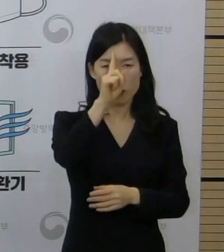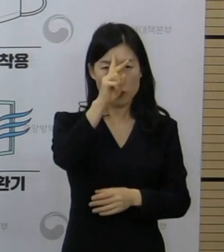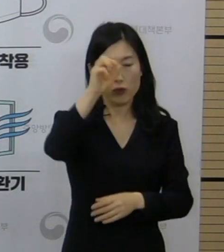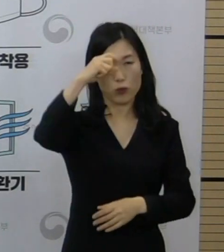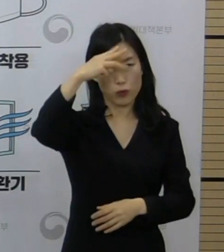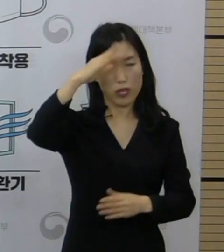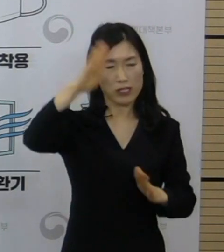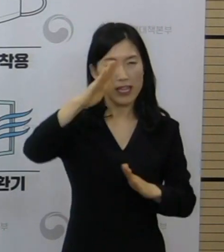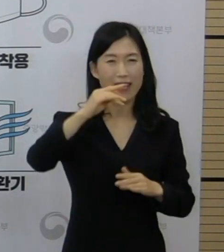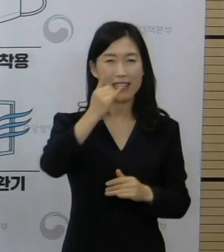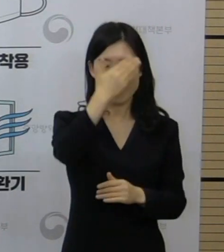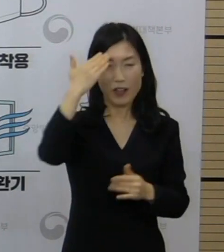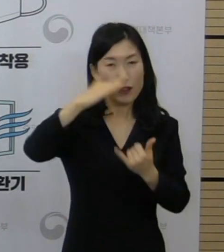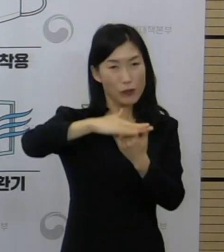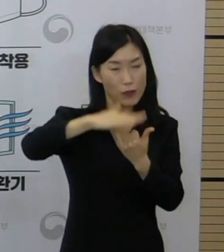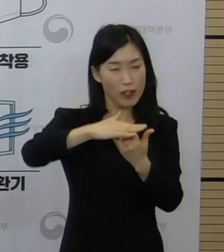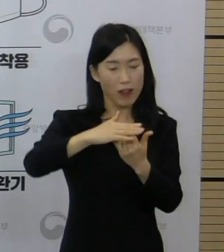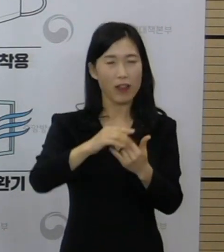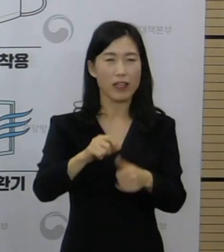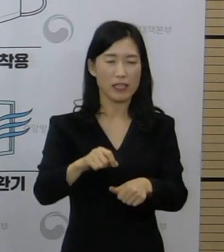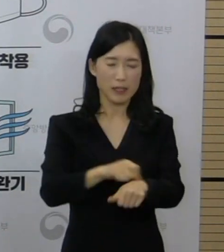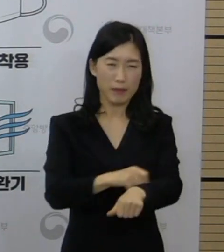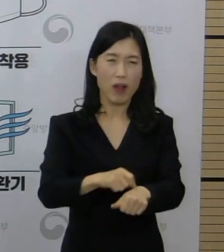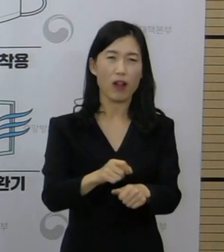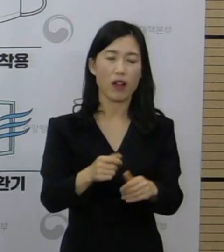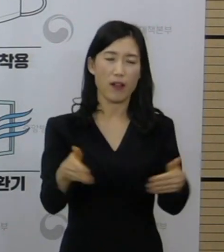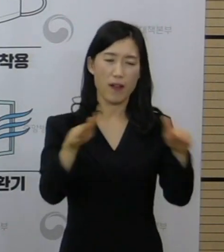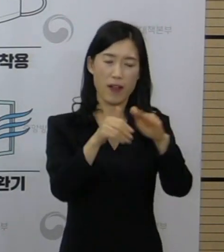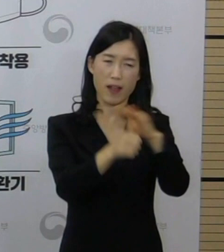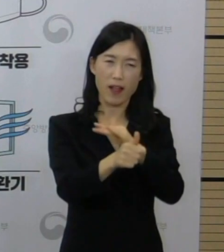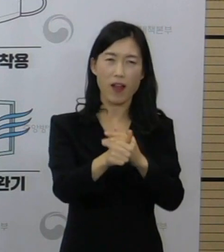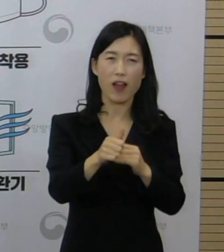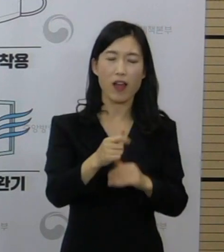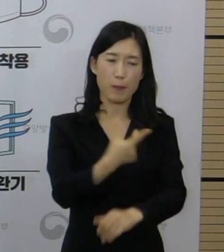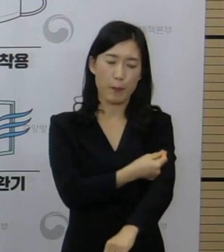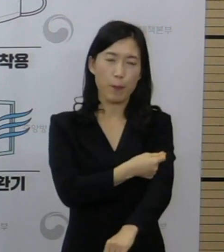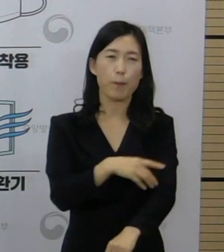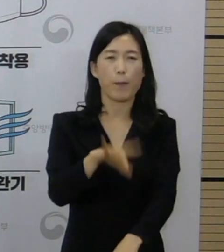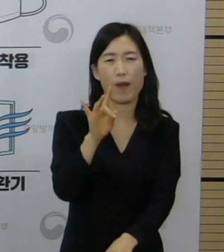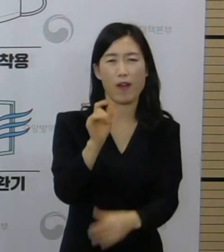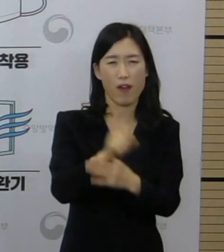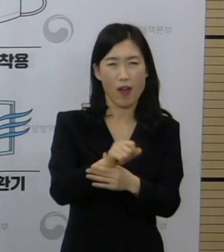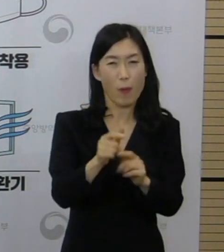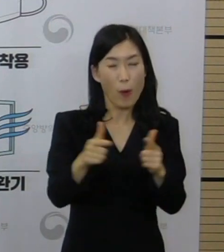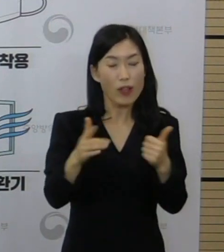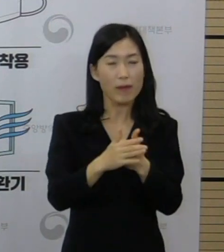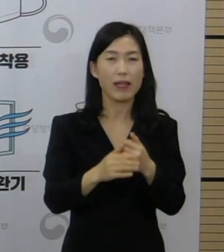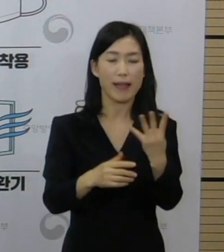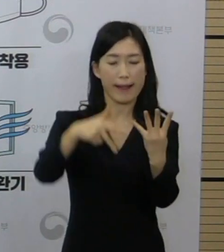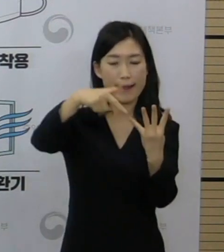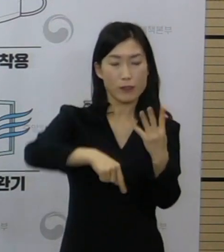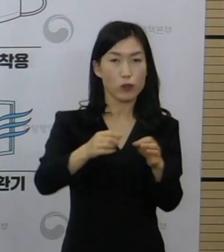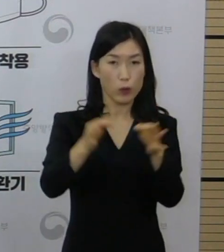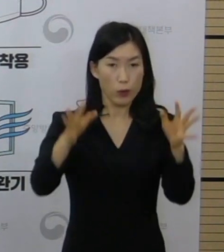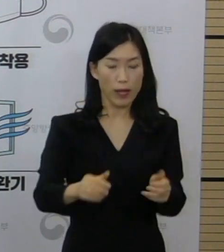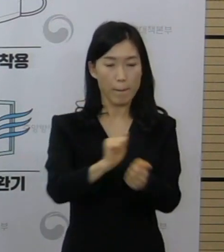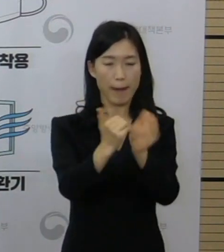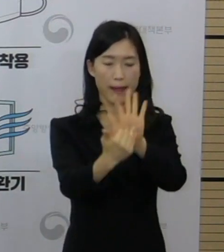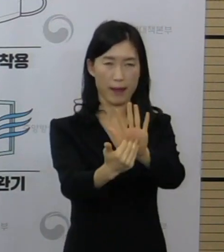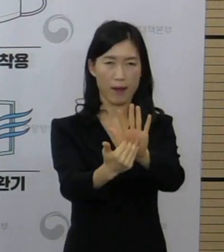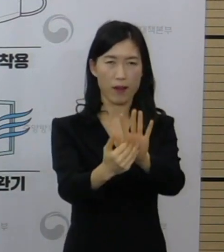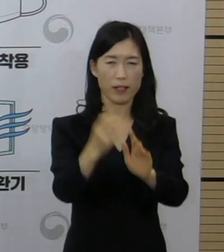방역 대책을 4주간 실시하고 동 기간을 특별 방역 기간으로 설정하여 정부 합동